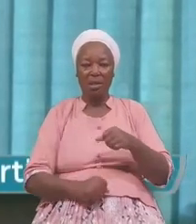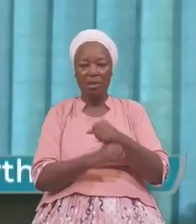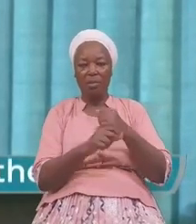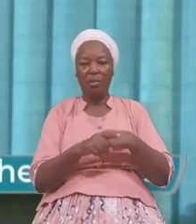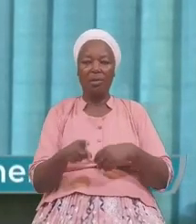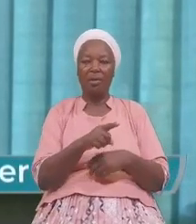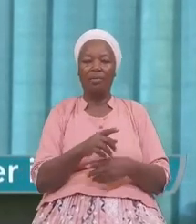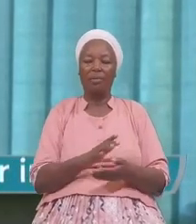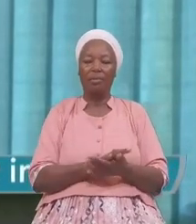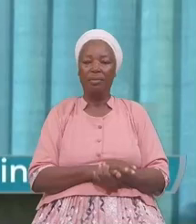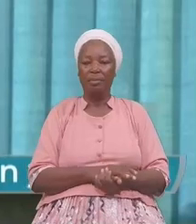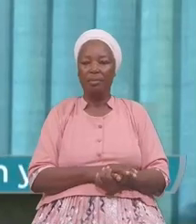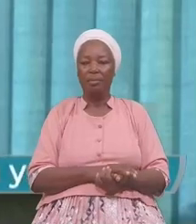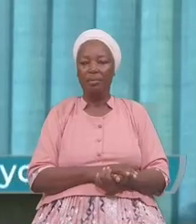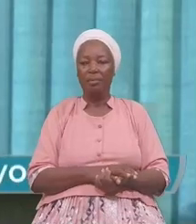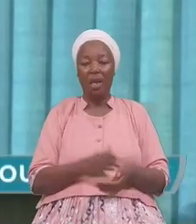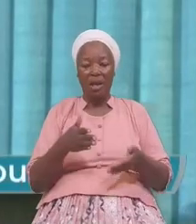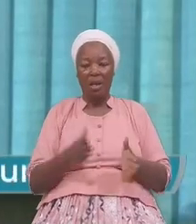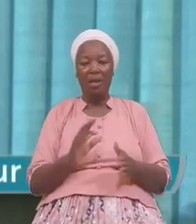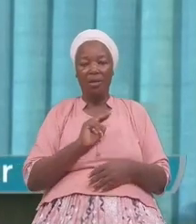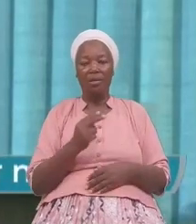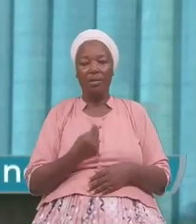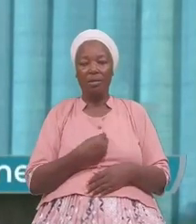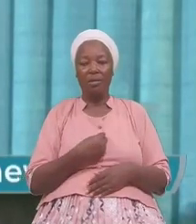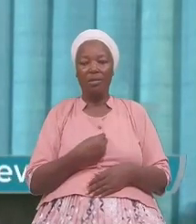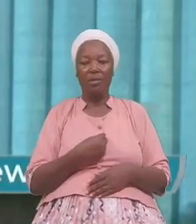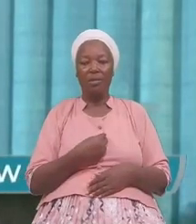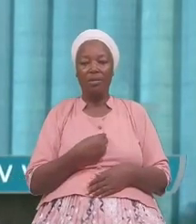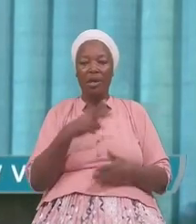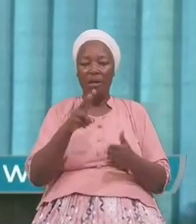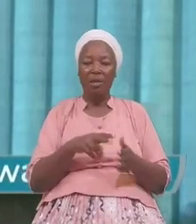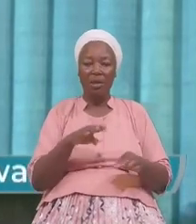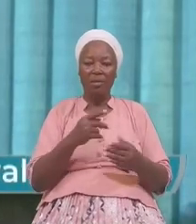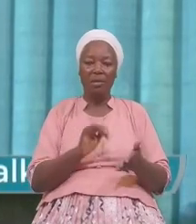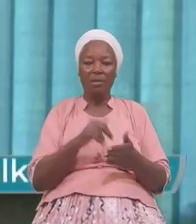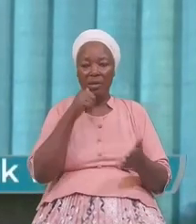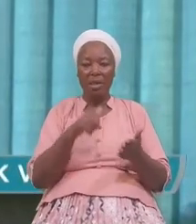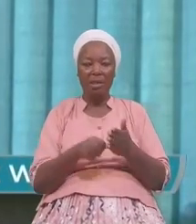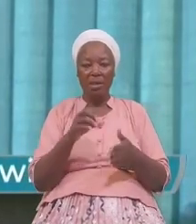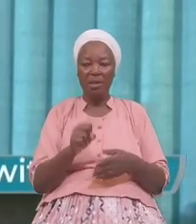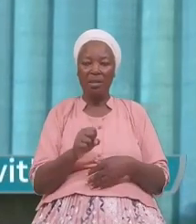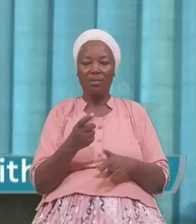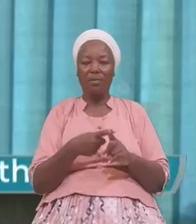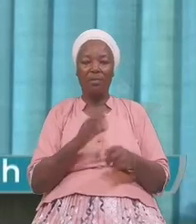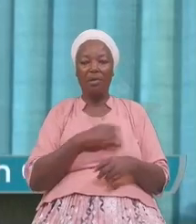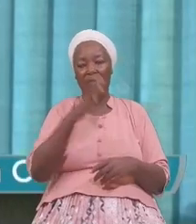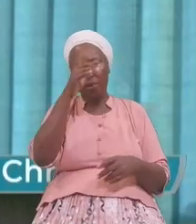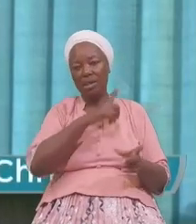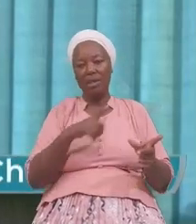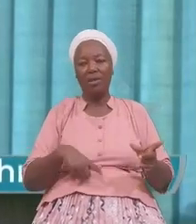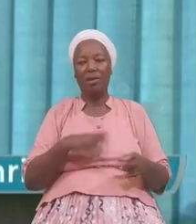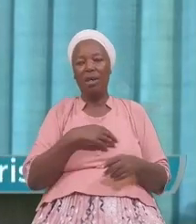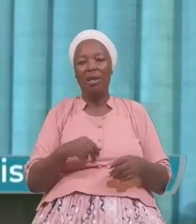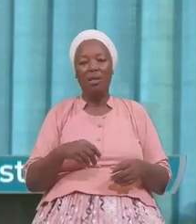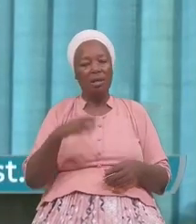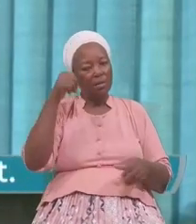debout. Si les conseillers ne sont pas venus vers vous, ou si vous êtes assis, levez la main pour qu'ils vous